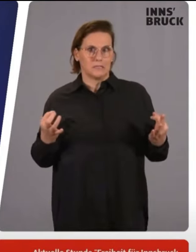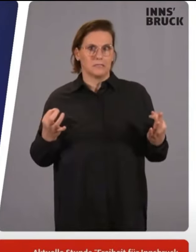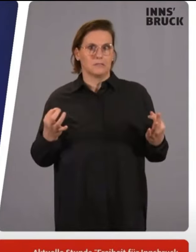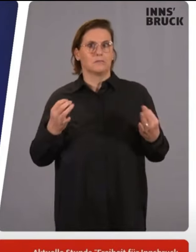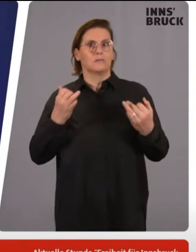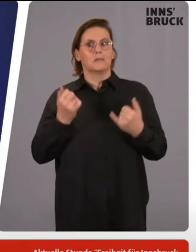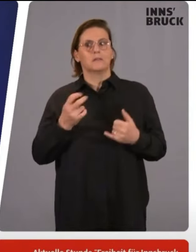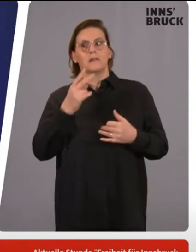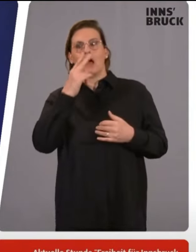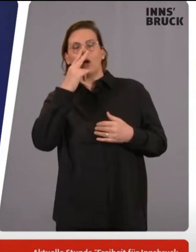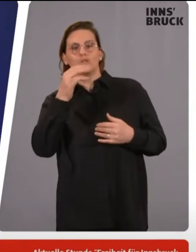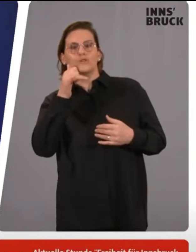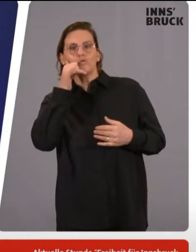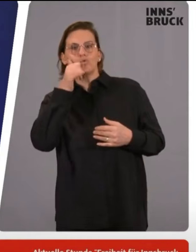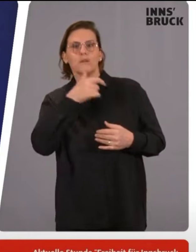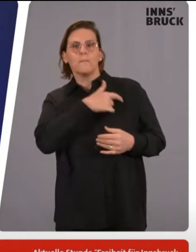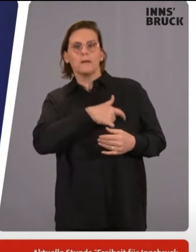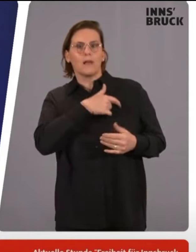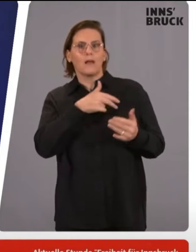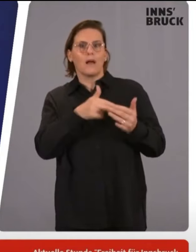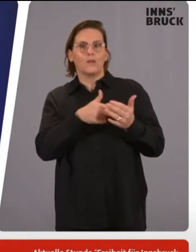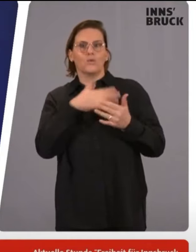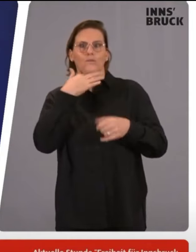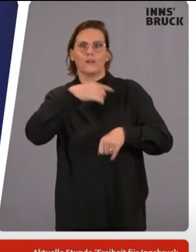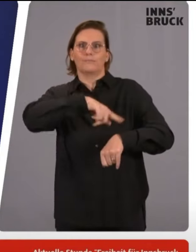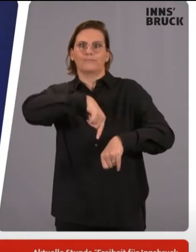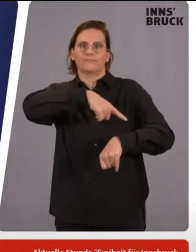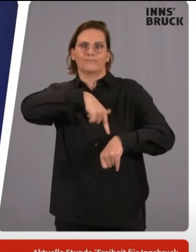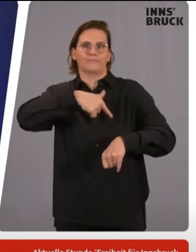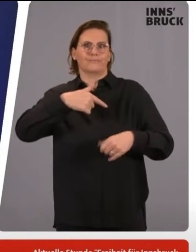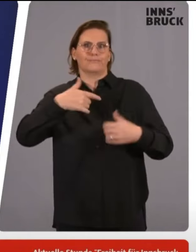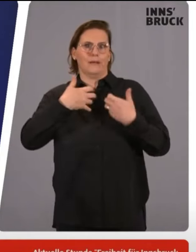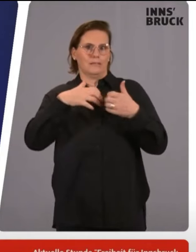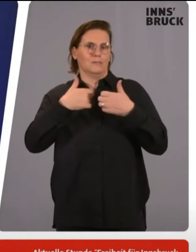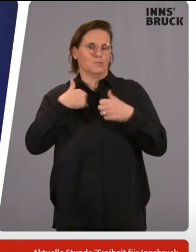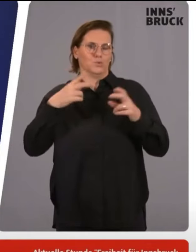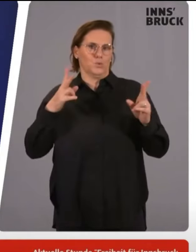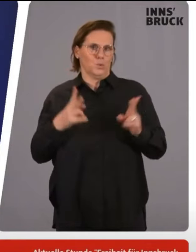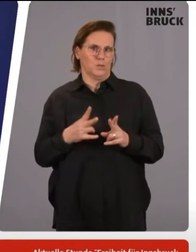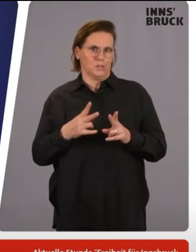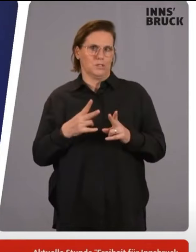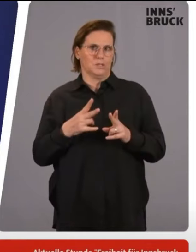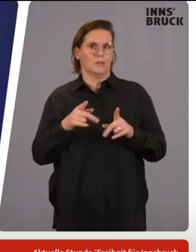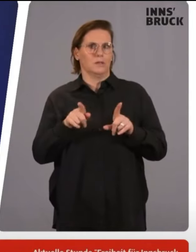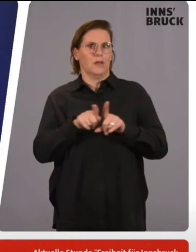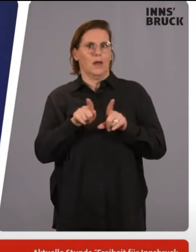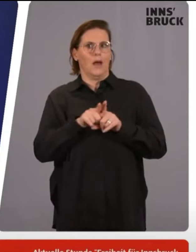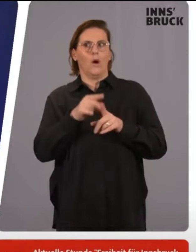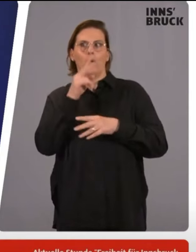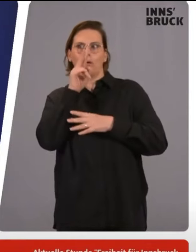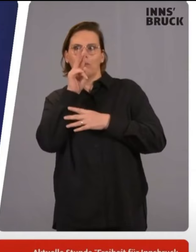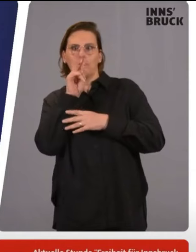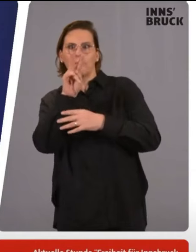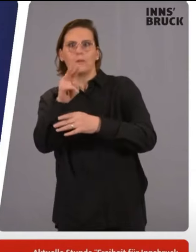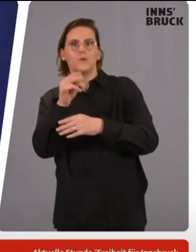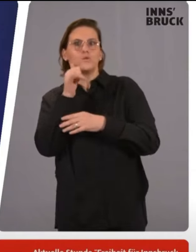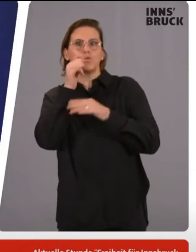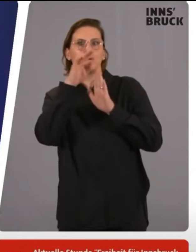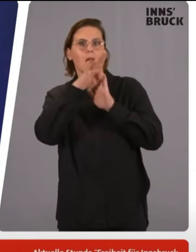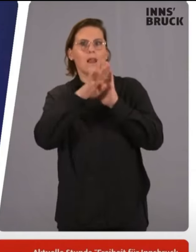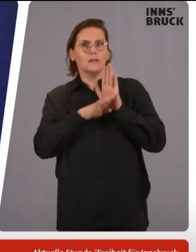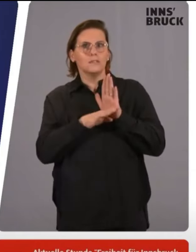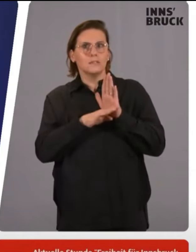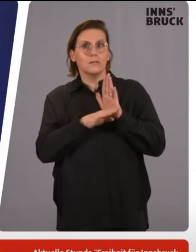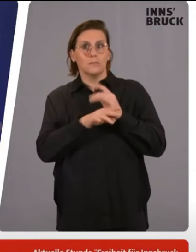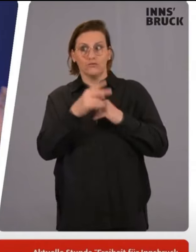grünfraktion gab ja noch stundenlang zum derzähen aber muss mir kurz fassen den aus Ausblick für die Grünen der Grünen Liste hab die